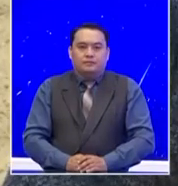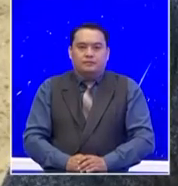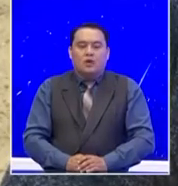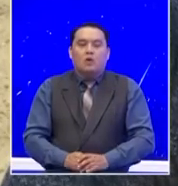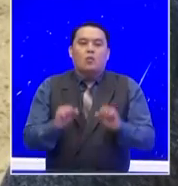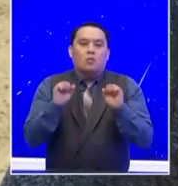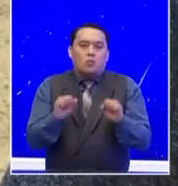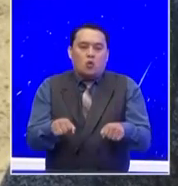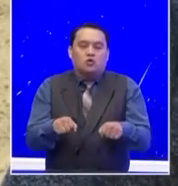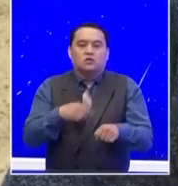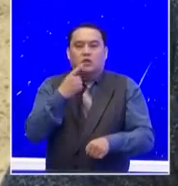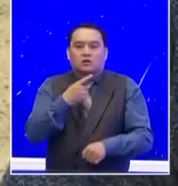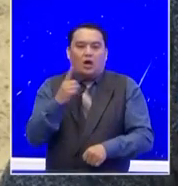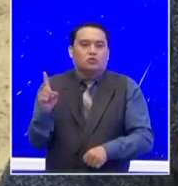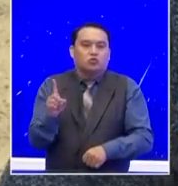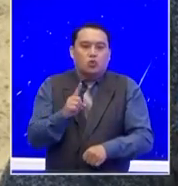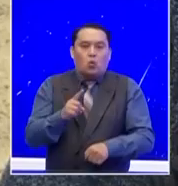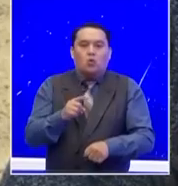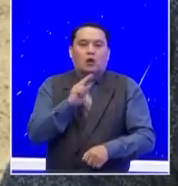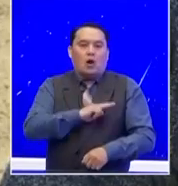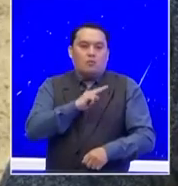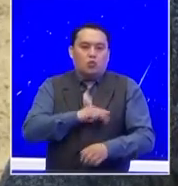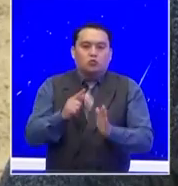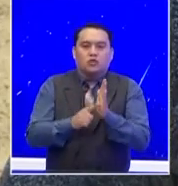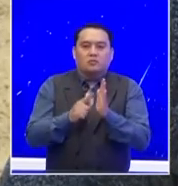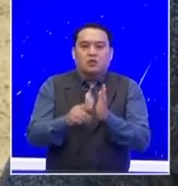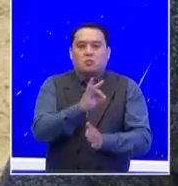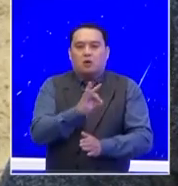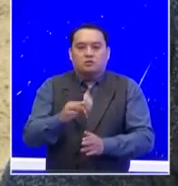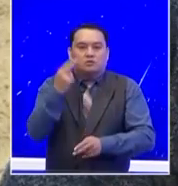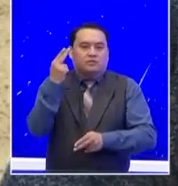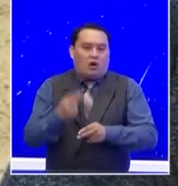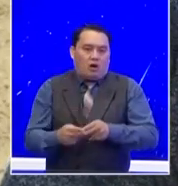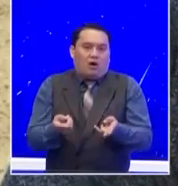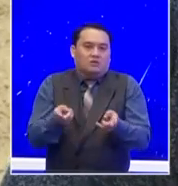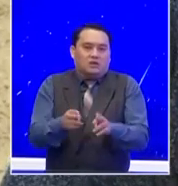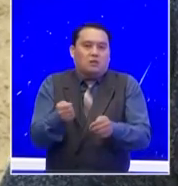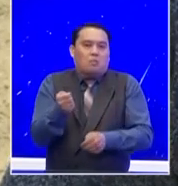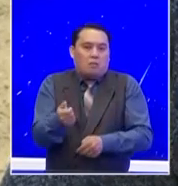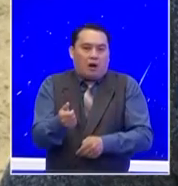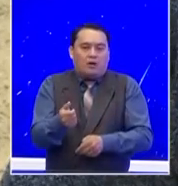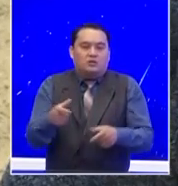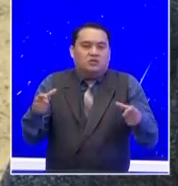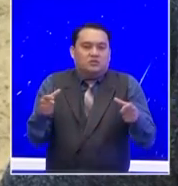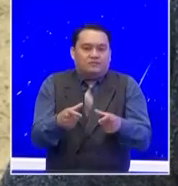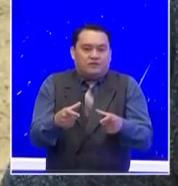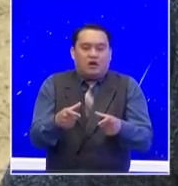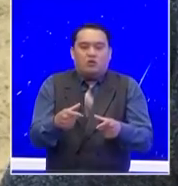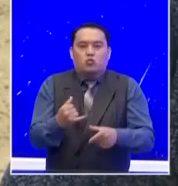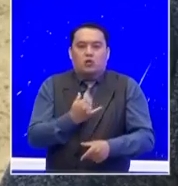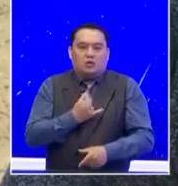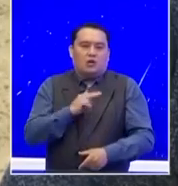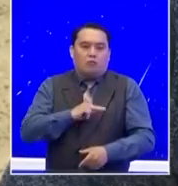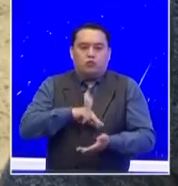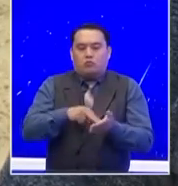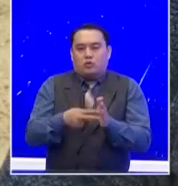Можно считать, что мы уже завершили работу по посеву на 70%. Осталось совсем немного. Благо, что эпидемия не связала нам руки, и работы идут